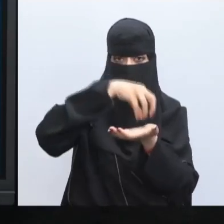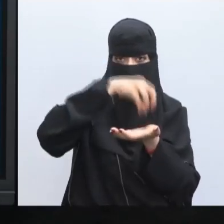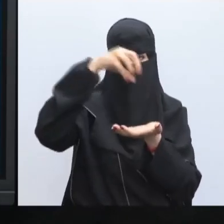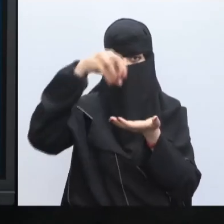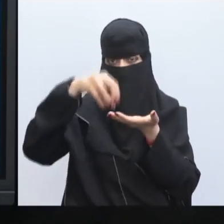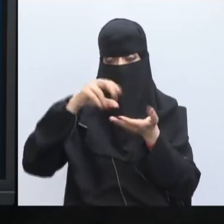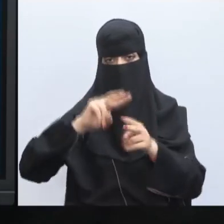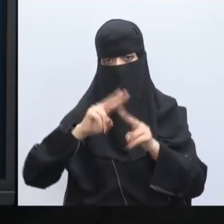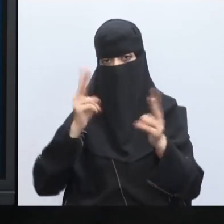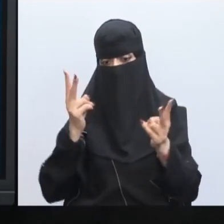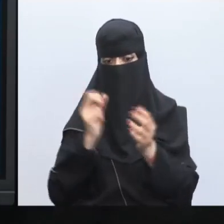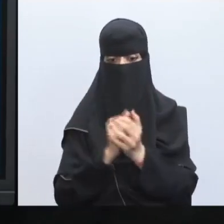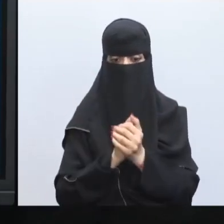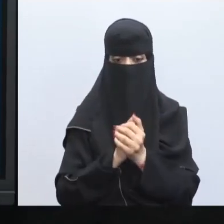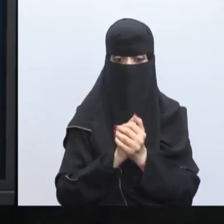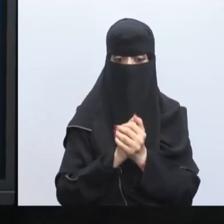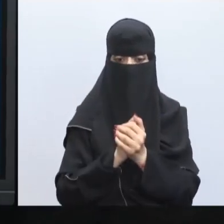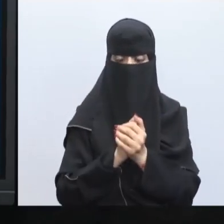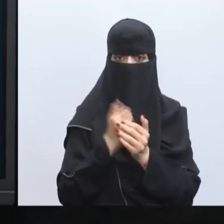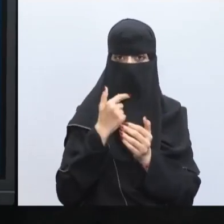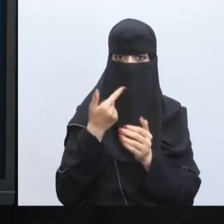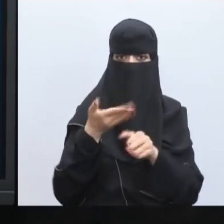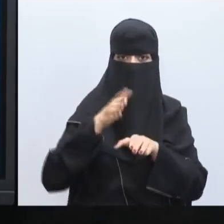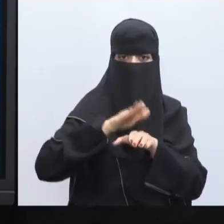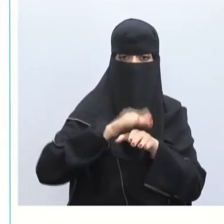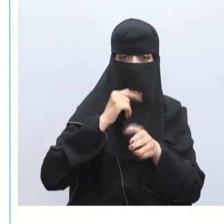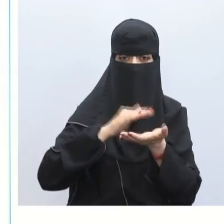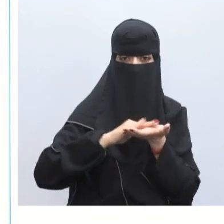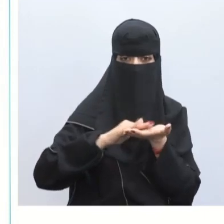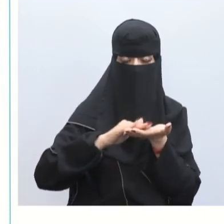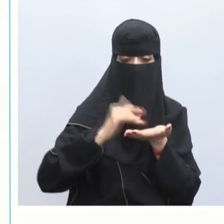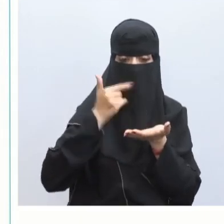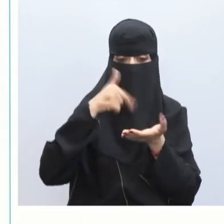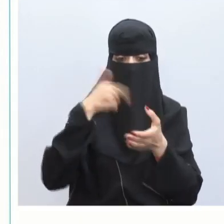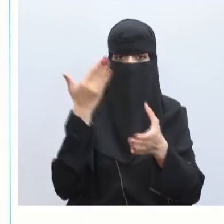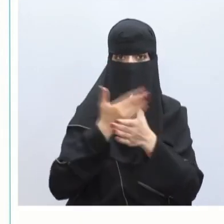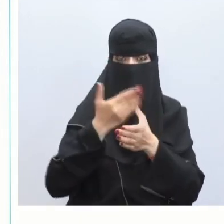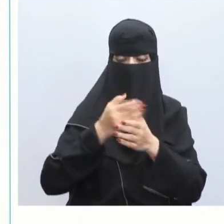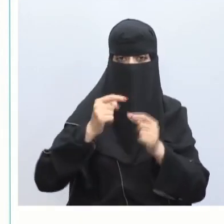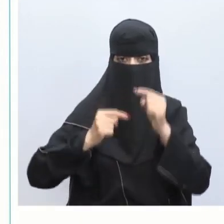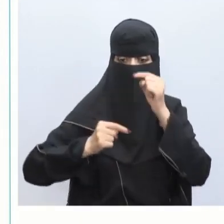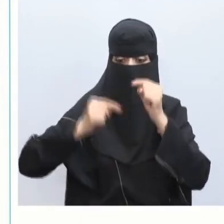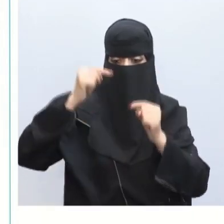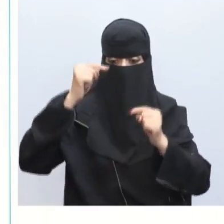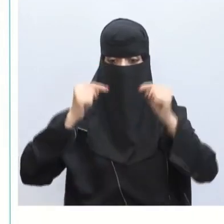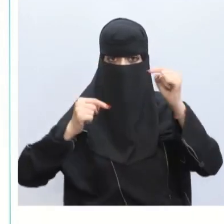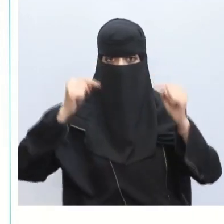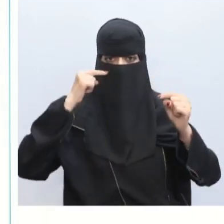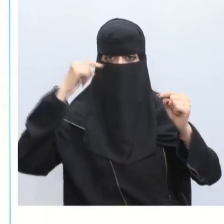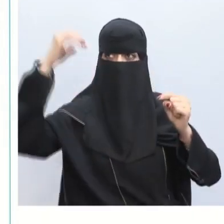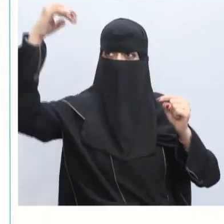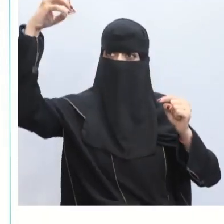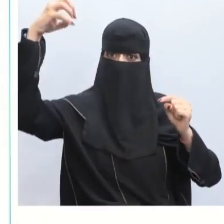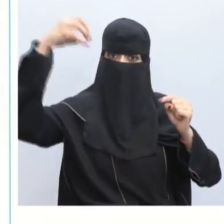الى اخرى على سطح الارض بسبب تفاوت حده اشعه